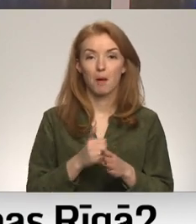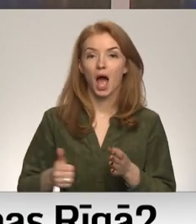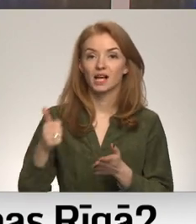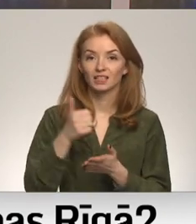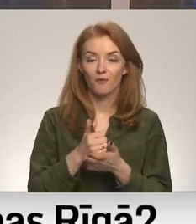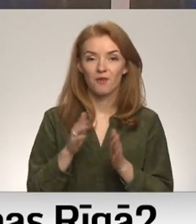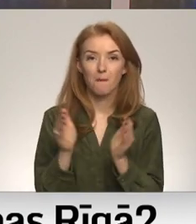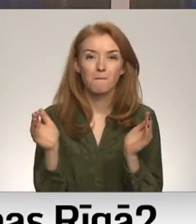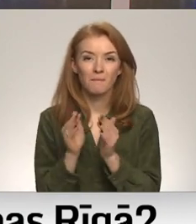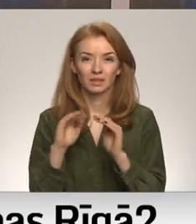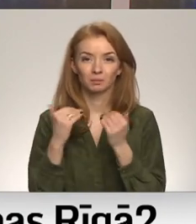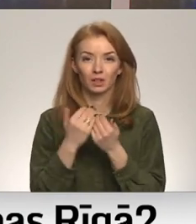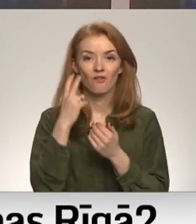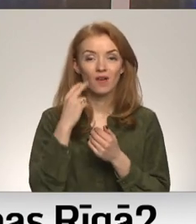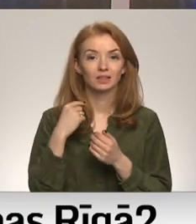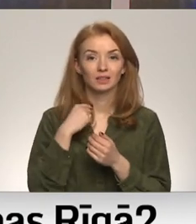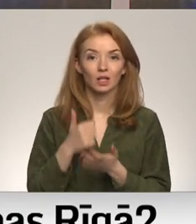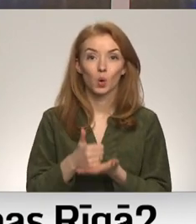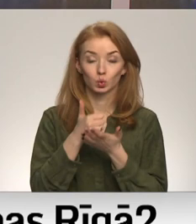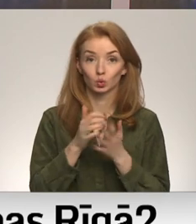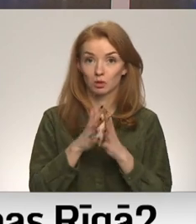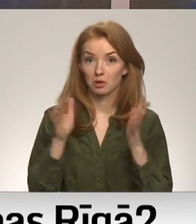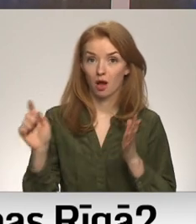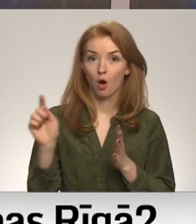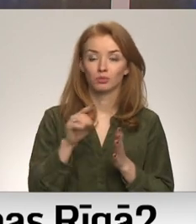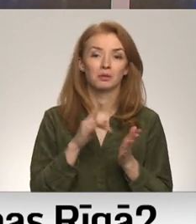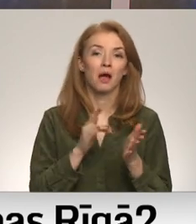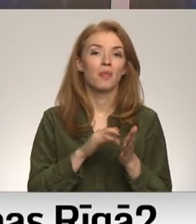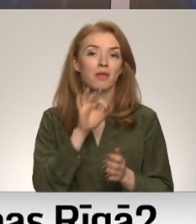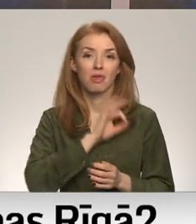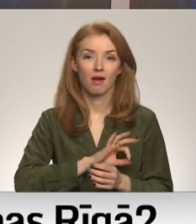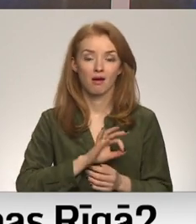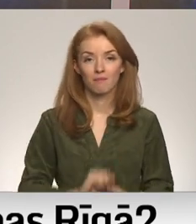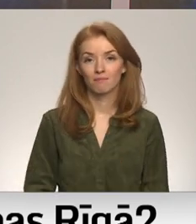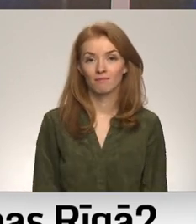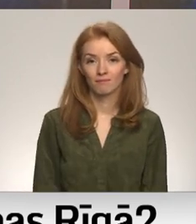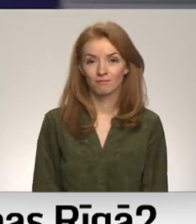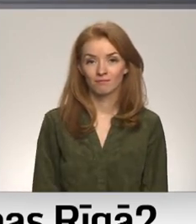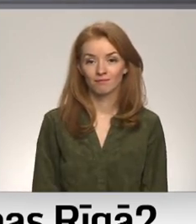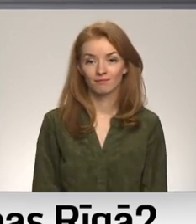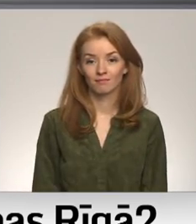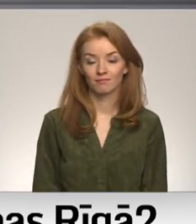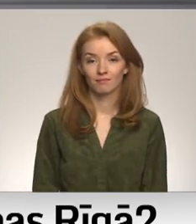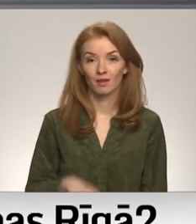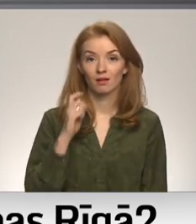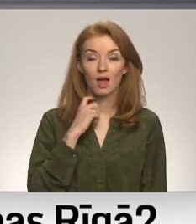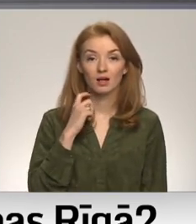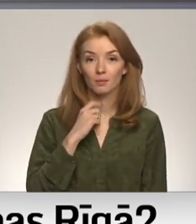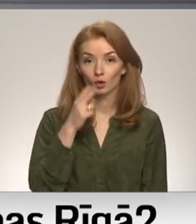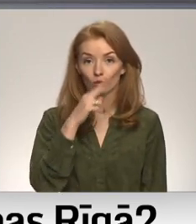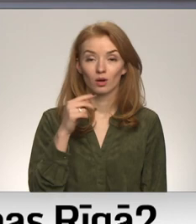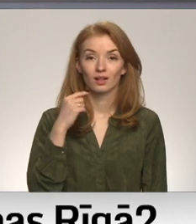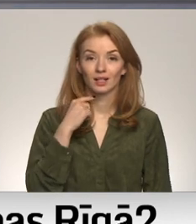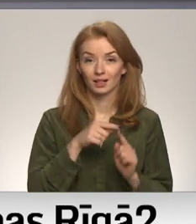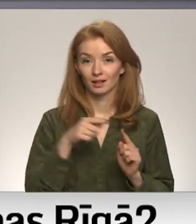jeb nelielus birojus Vecrīgā uztur daudzi. Kādi ir ieguvumi no to darbu? Par to turpinājumā. Jēkabpili no Rīgas šķir